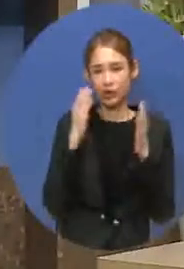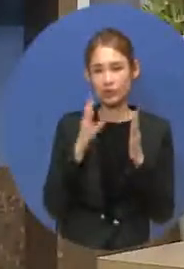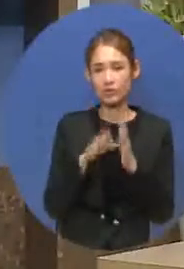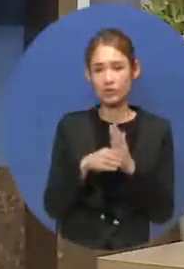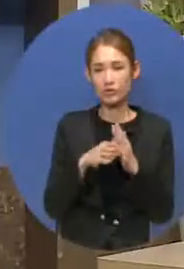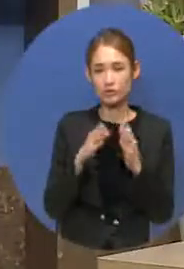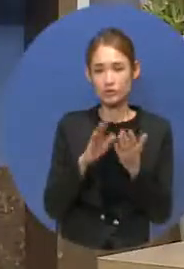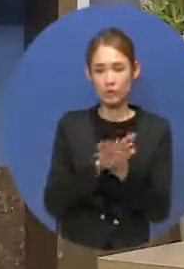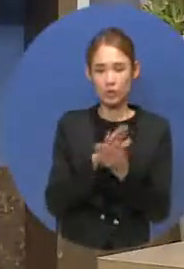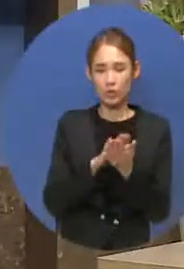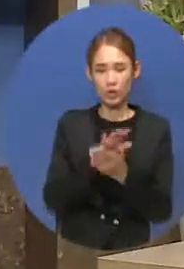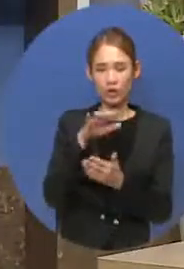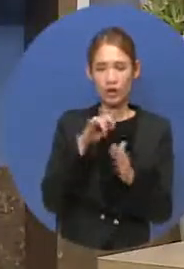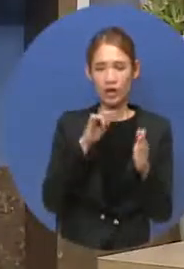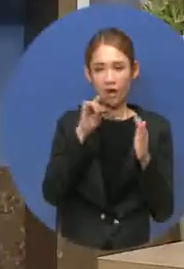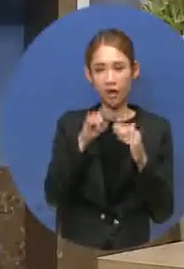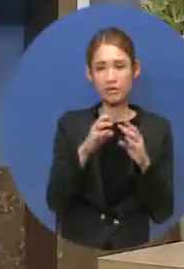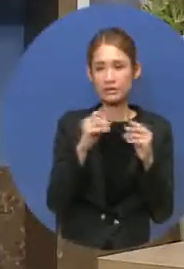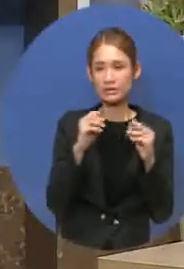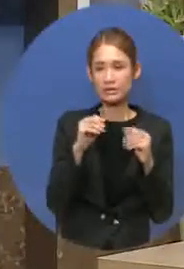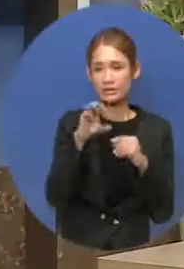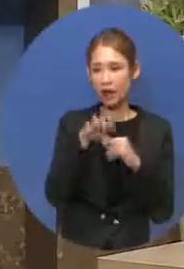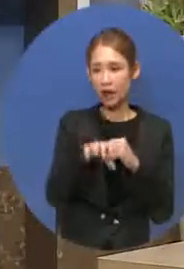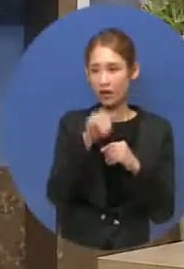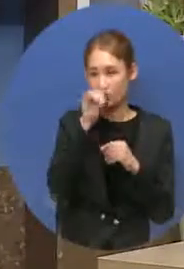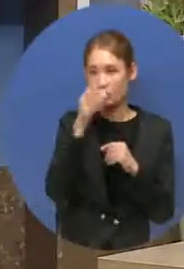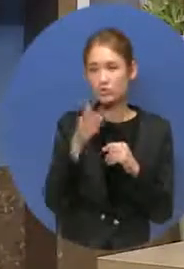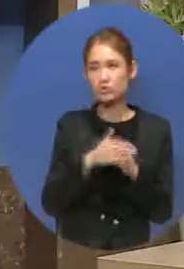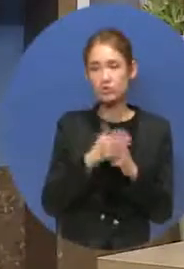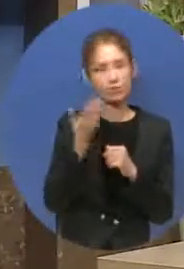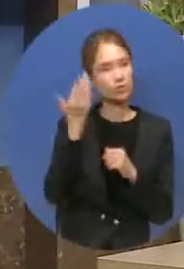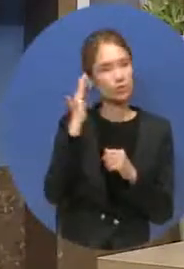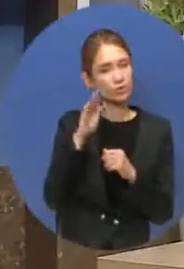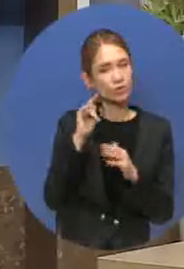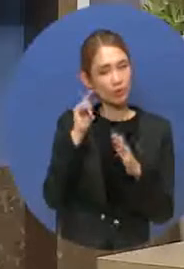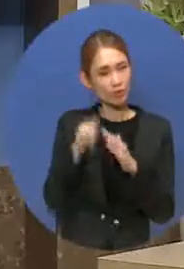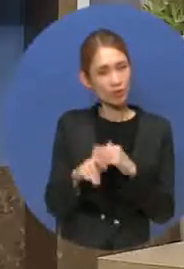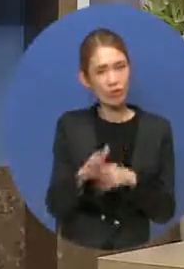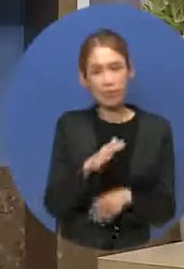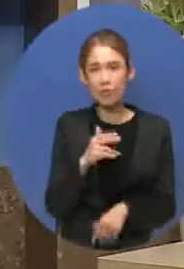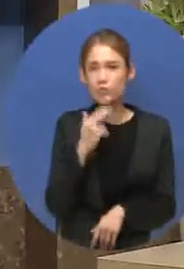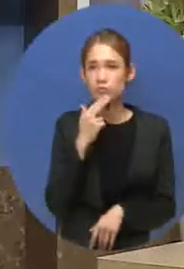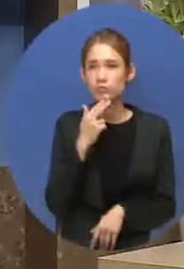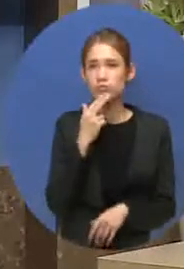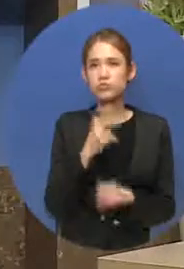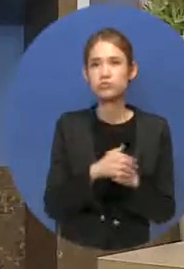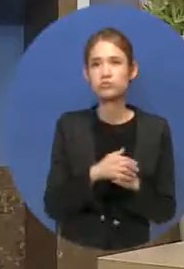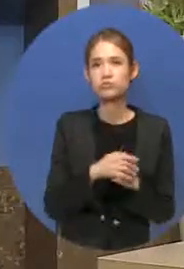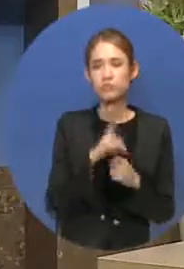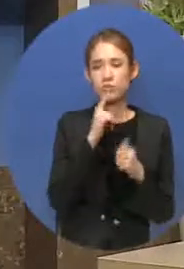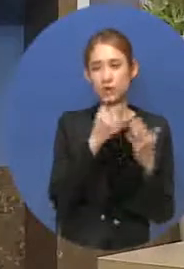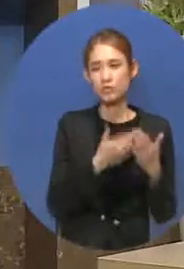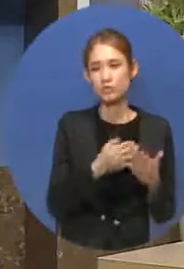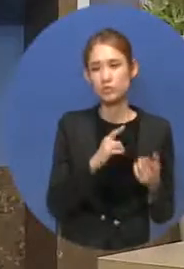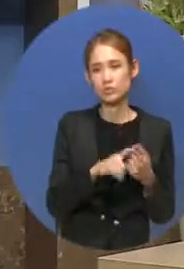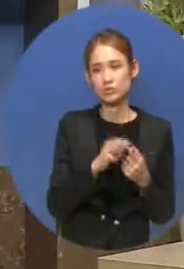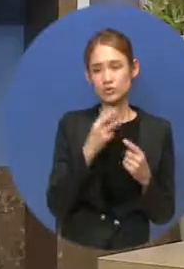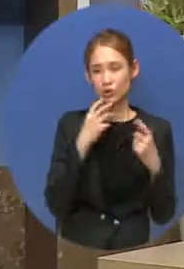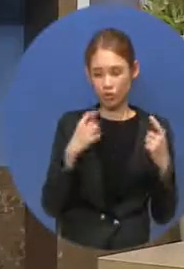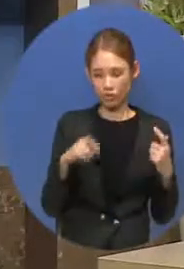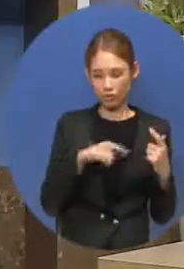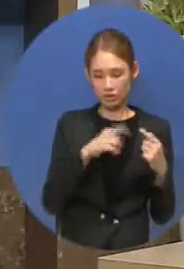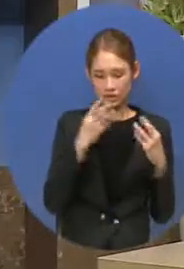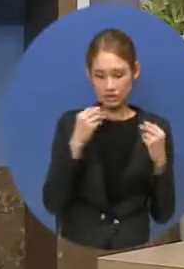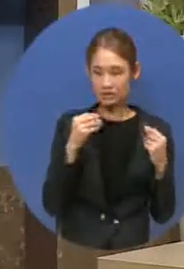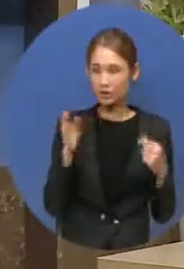어렸을 때는 저희 놀이터에 가면 흙을 만질 수가 있었는데 요새는 놀이터도 흙이 다 없어져서 정말 말씀하신 것처럼 서울 내에서는 흙